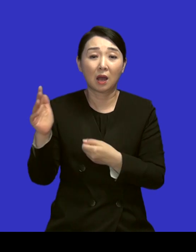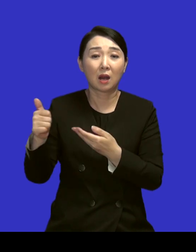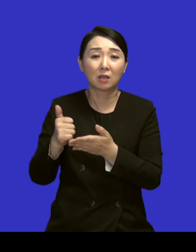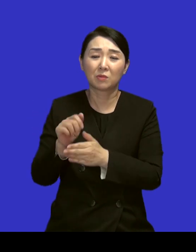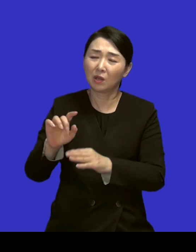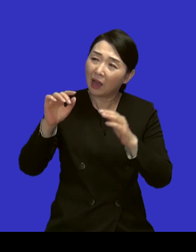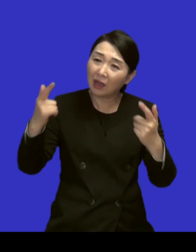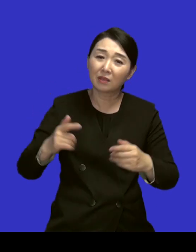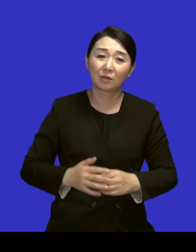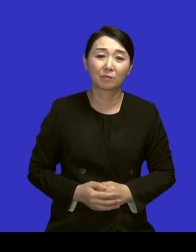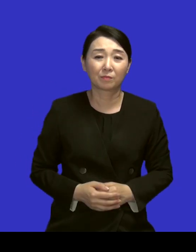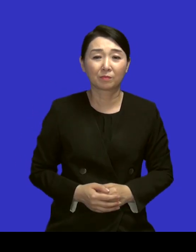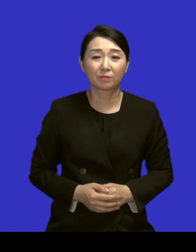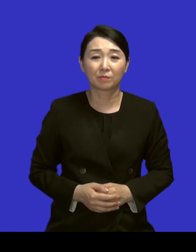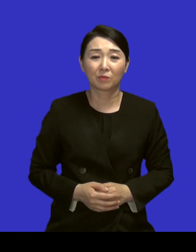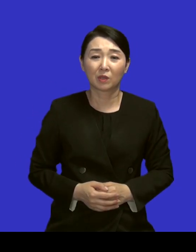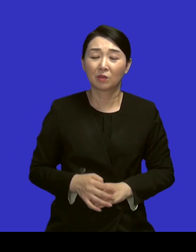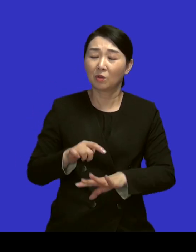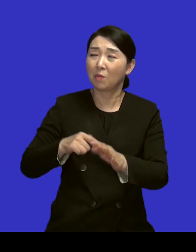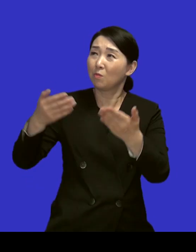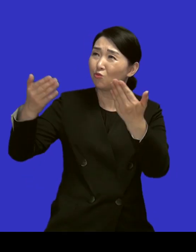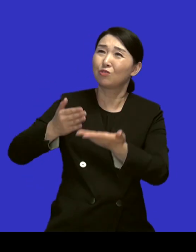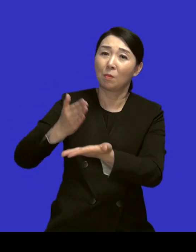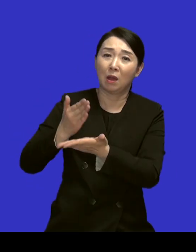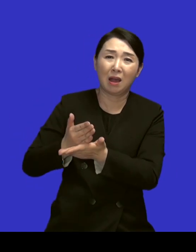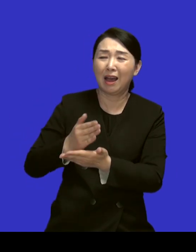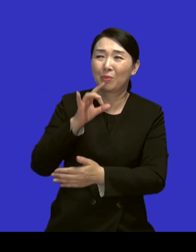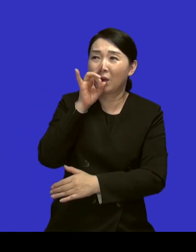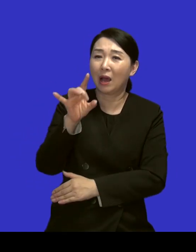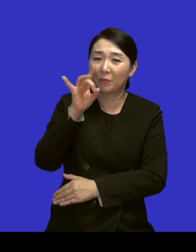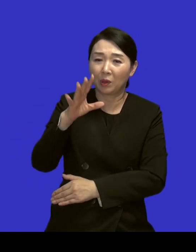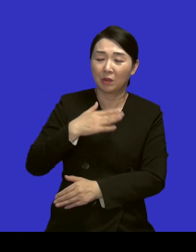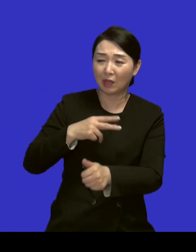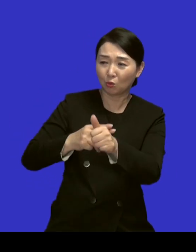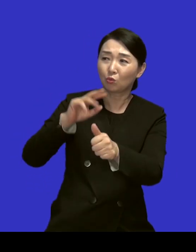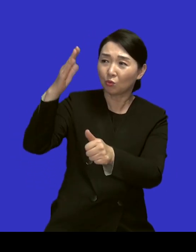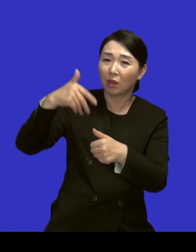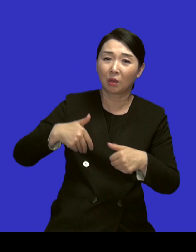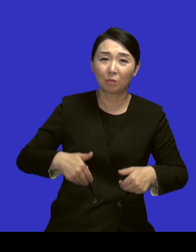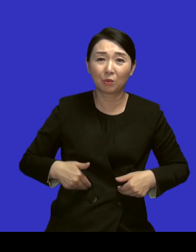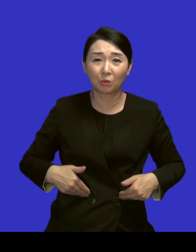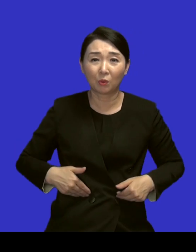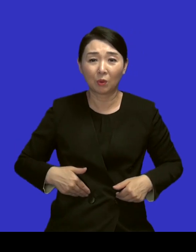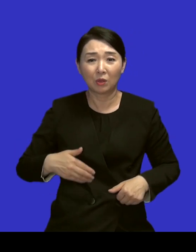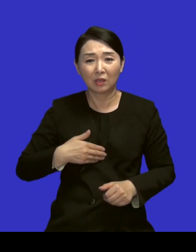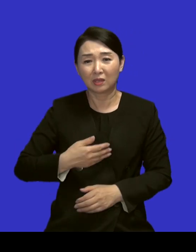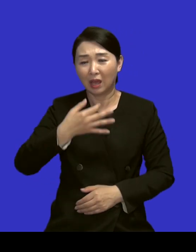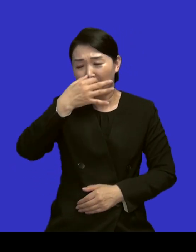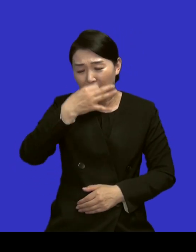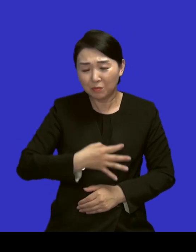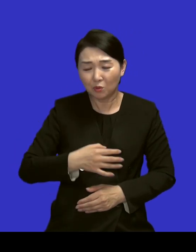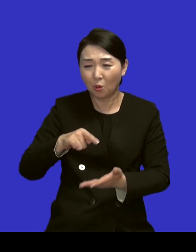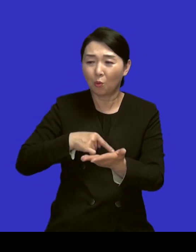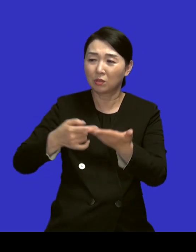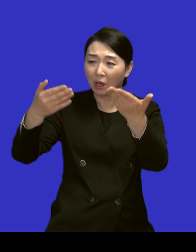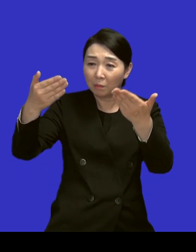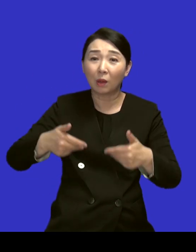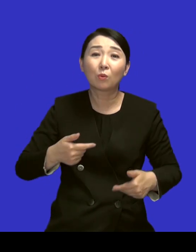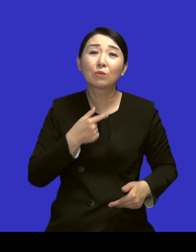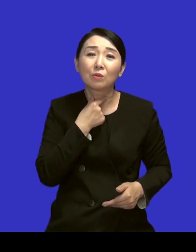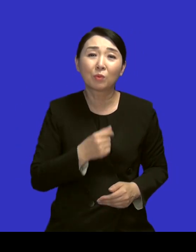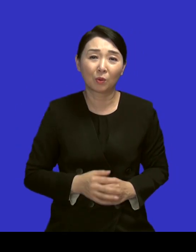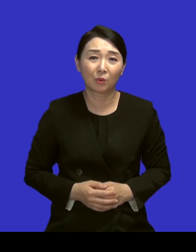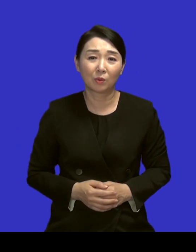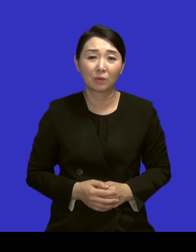이건 아니에요. 이런 마음 주시면 안 돼요. 전 교수 돼야 돼요. 전 제가 힘든 거 반드시 보상받아야 돼요.